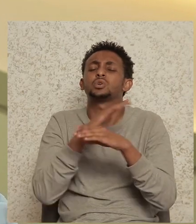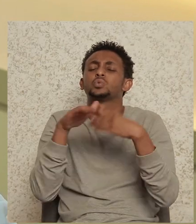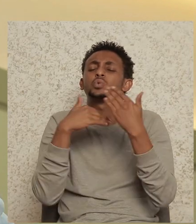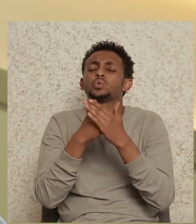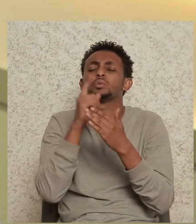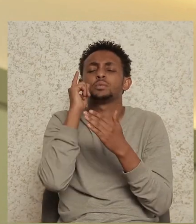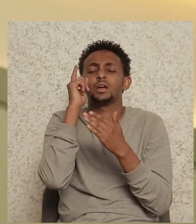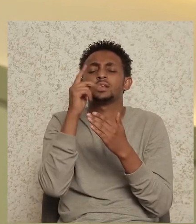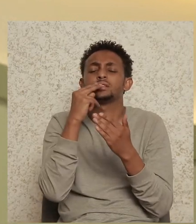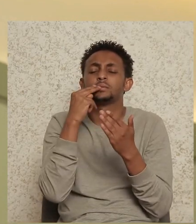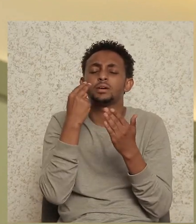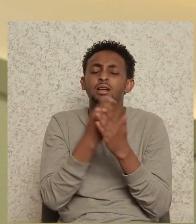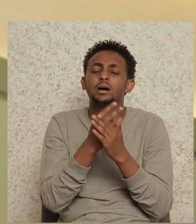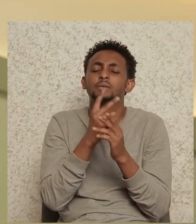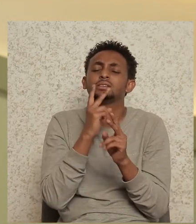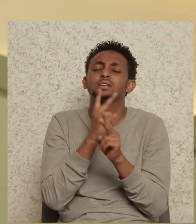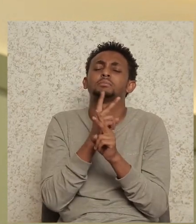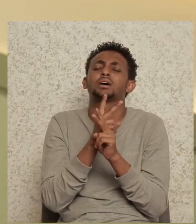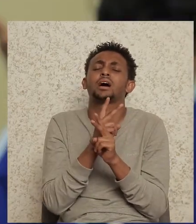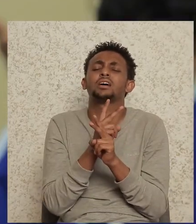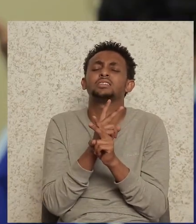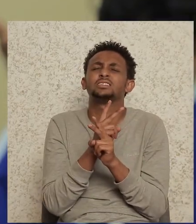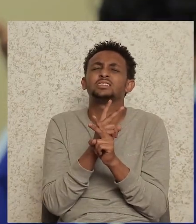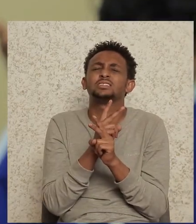ፍጥረት ሁሉ ያንተ መልካምነት ይጠብቃል